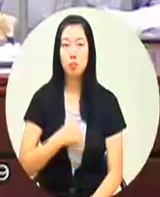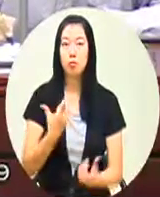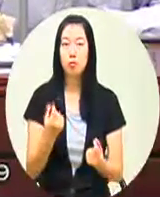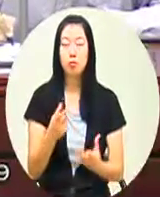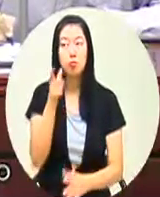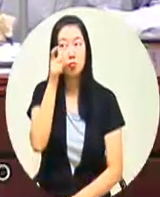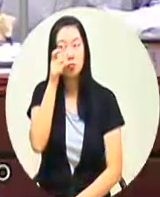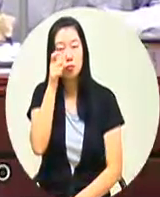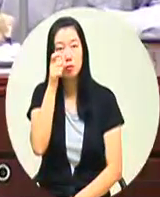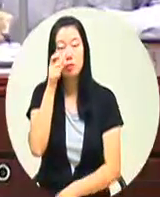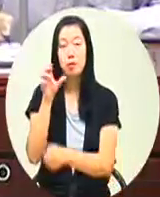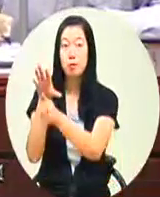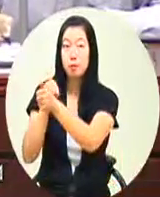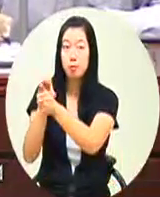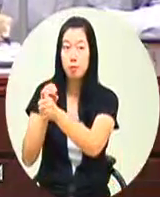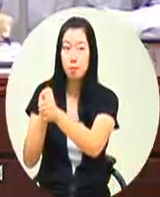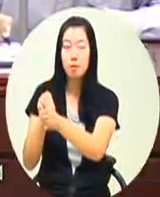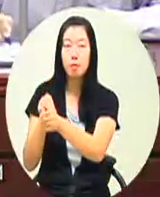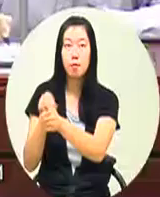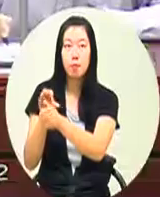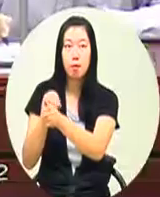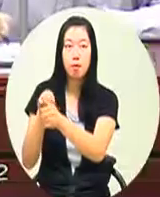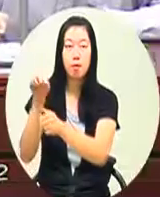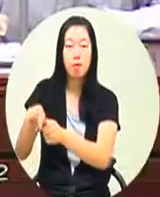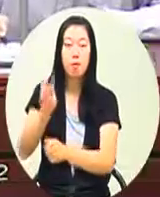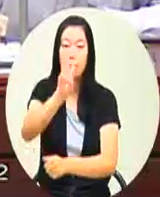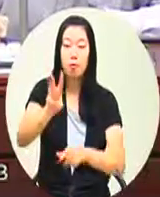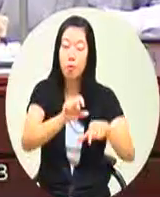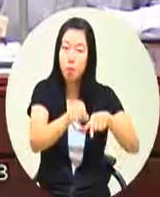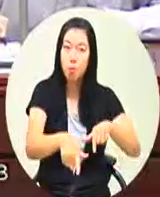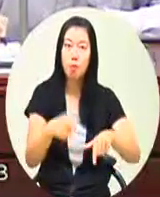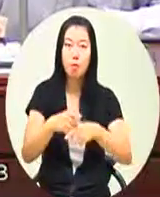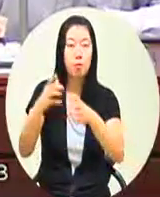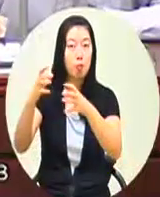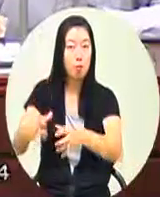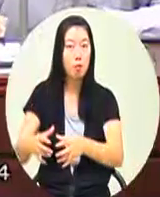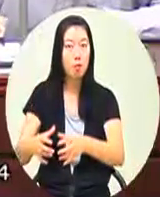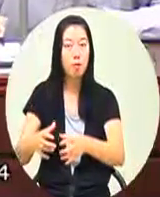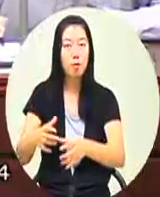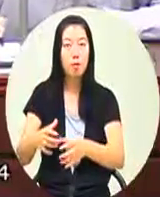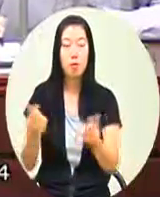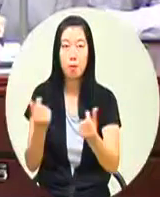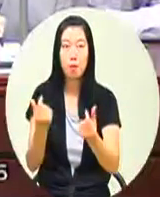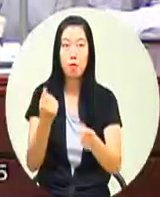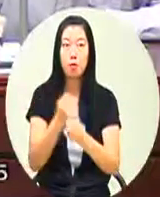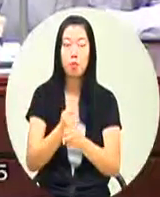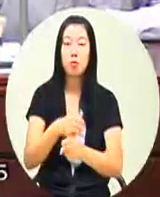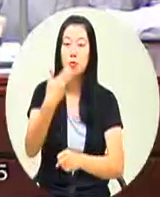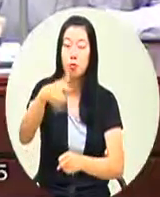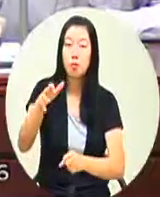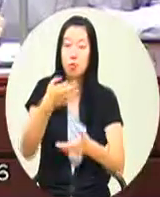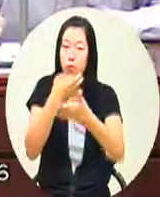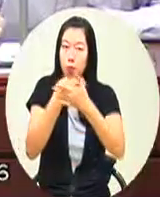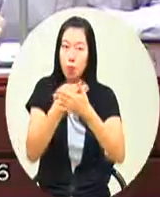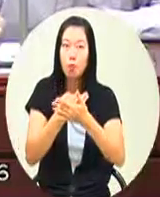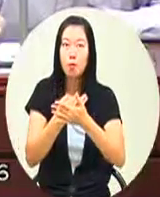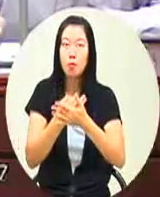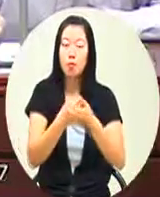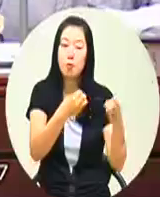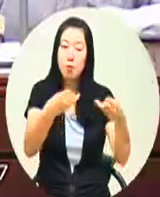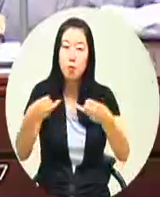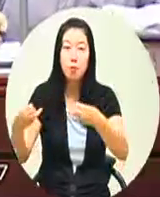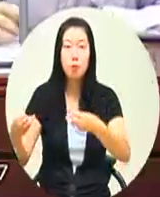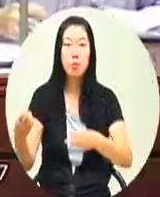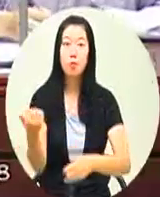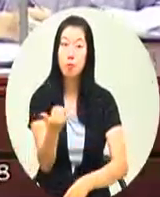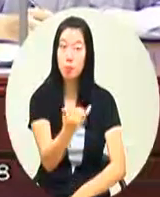过去在 水公司已经有办的过了一些像节水的这一些成效，那我们是利